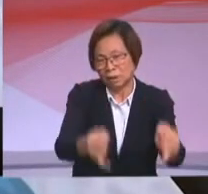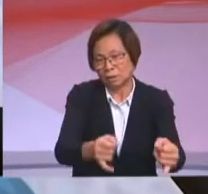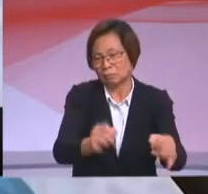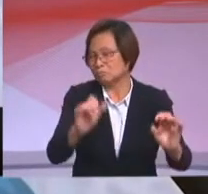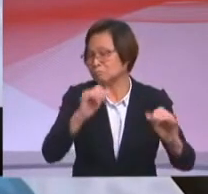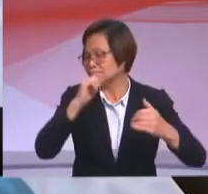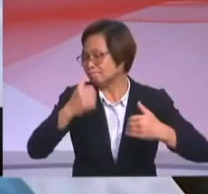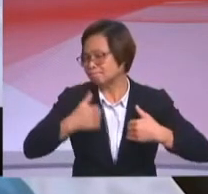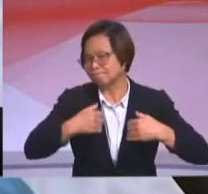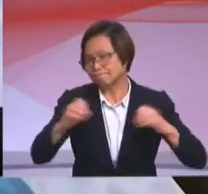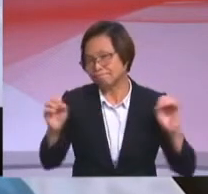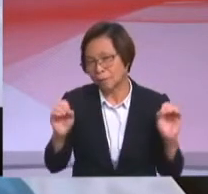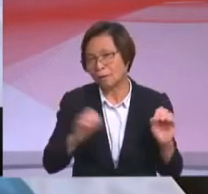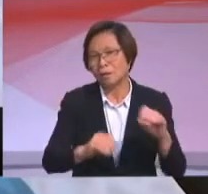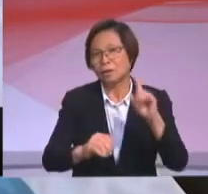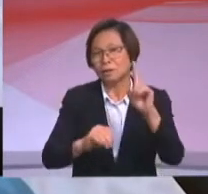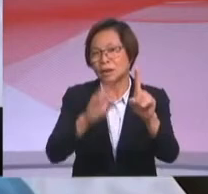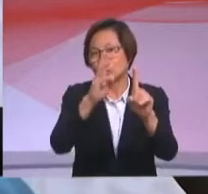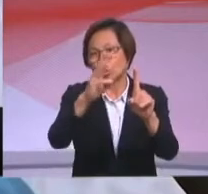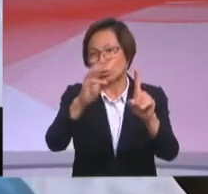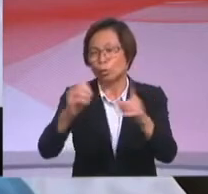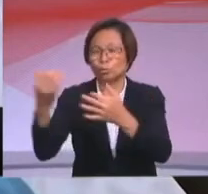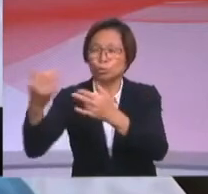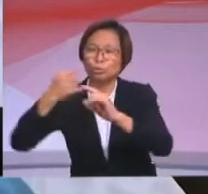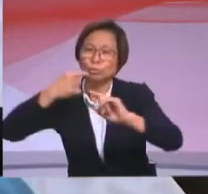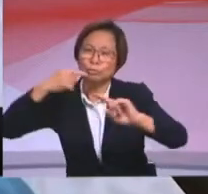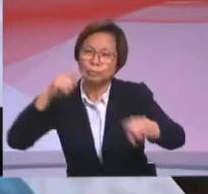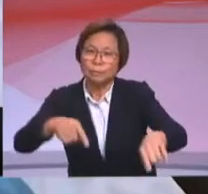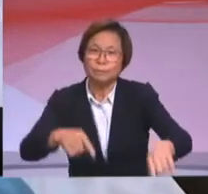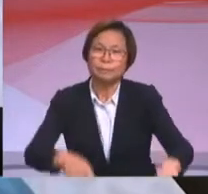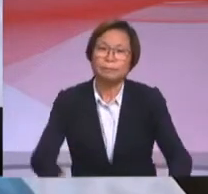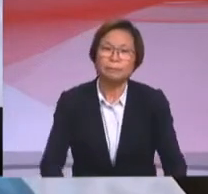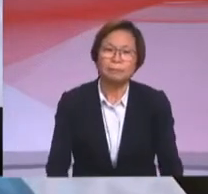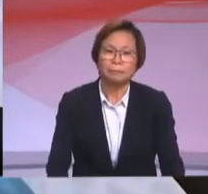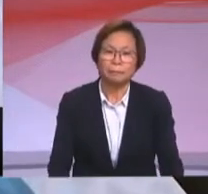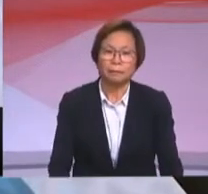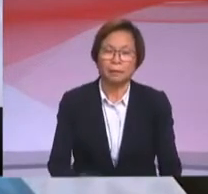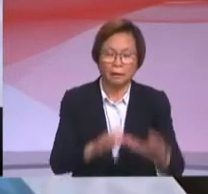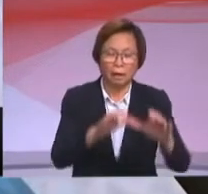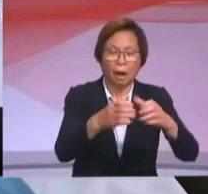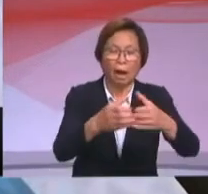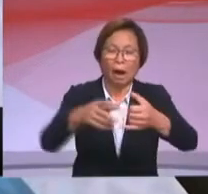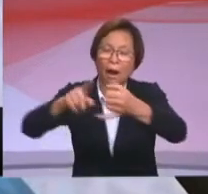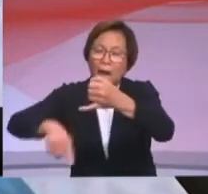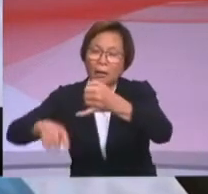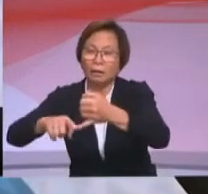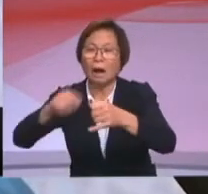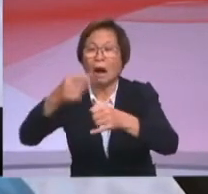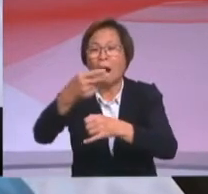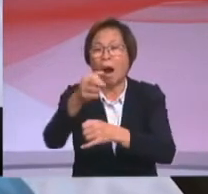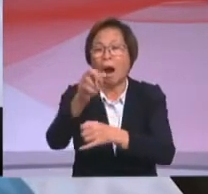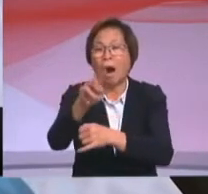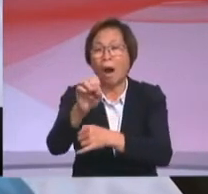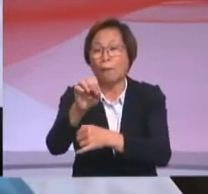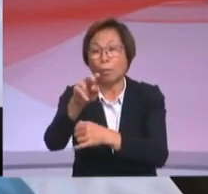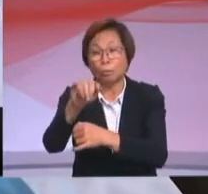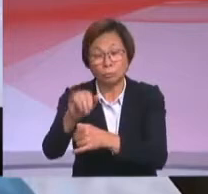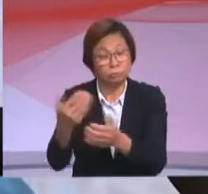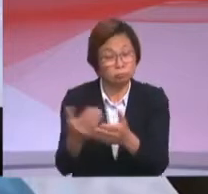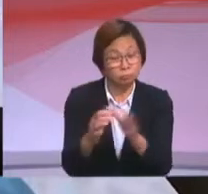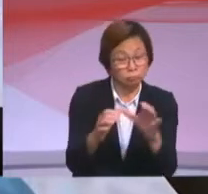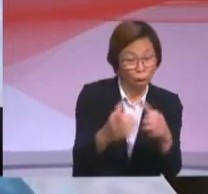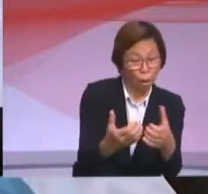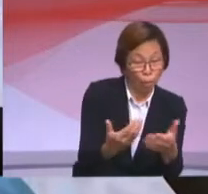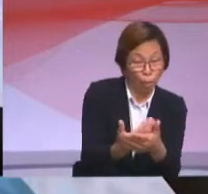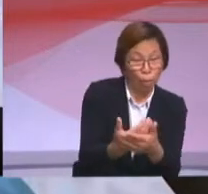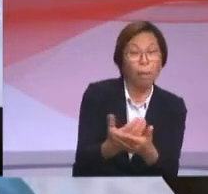dikesan negatif dan 160 masih menunggu keputusan. Kluster terakhir ialah kluster Harmoni. Kluster baru ini melibatkan